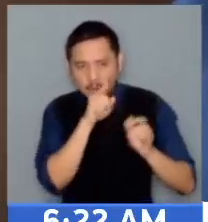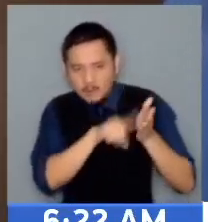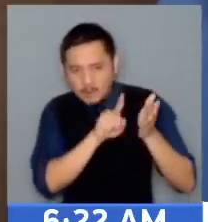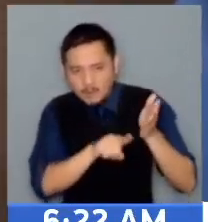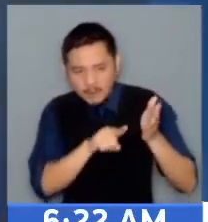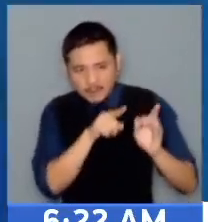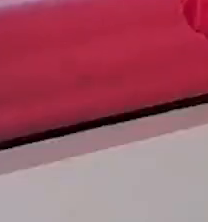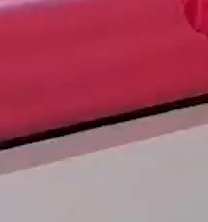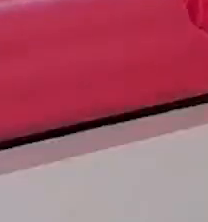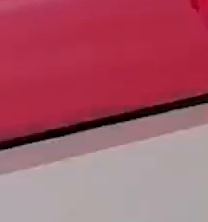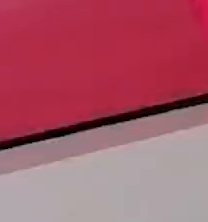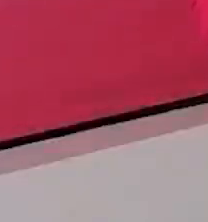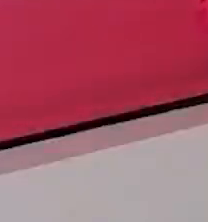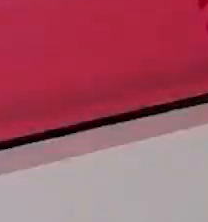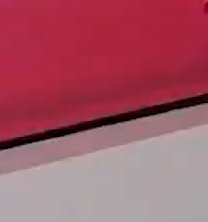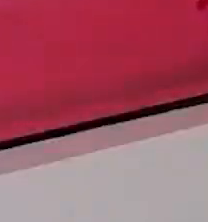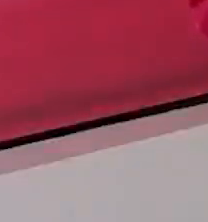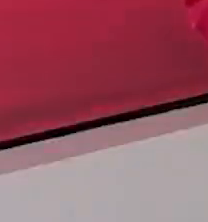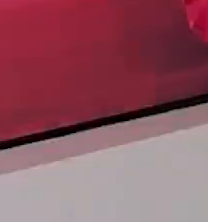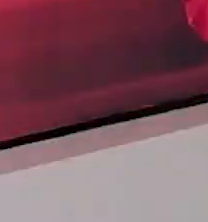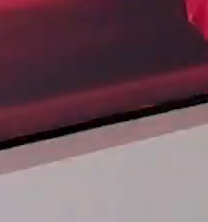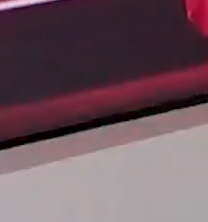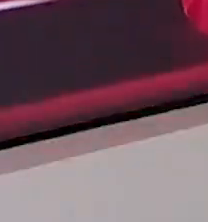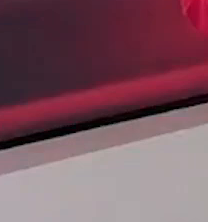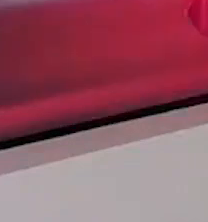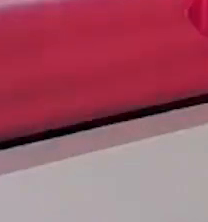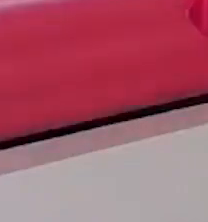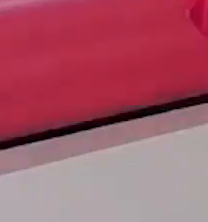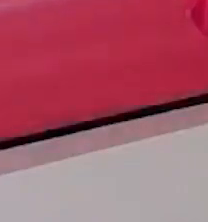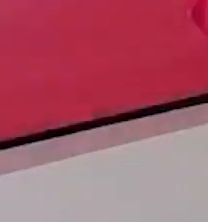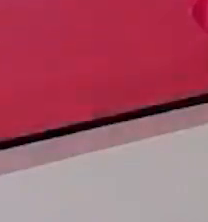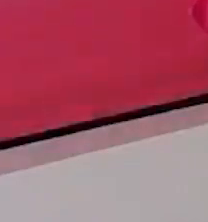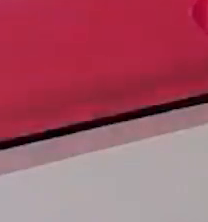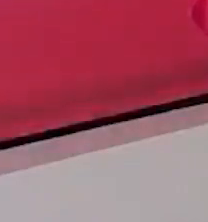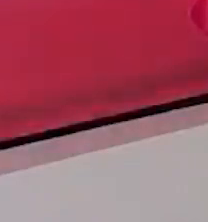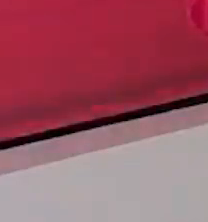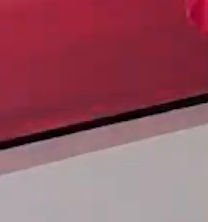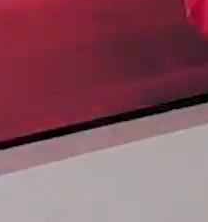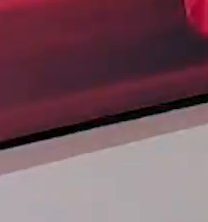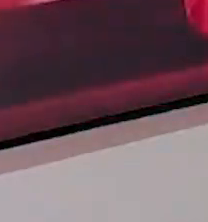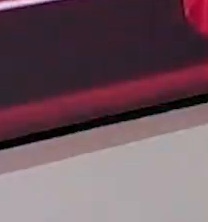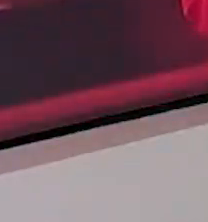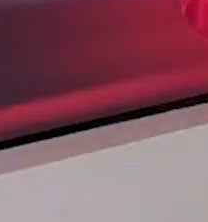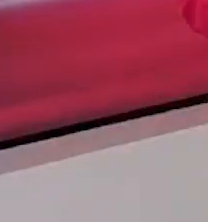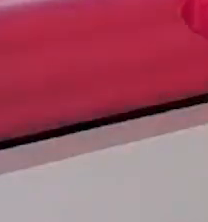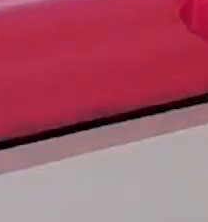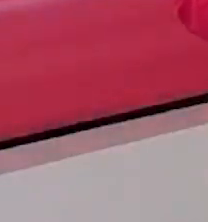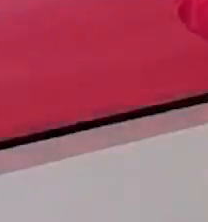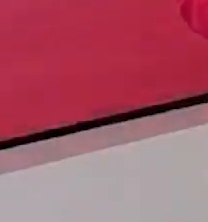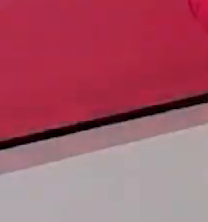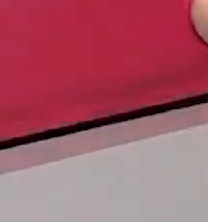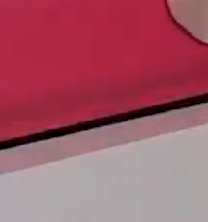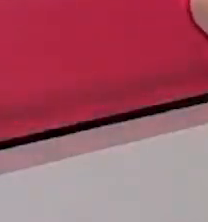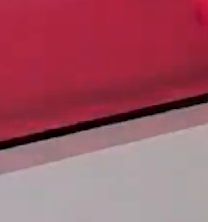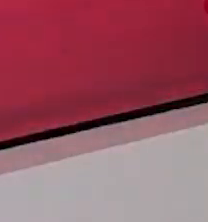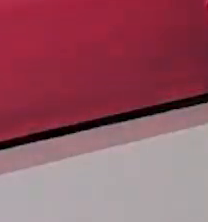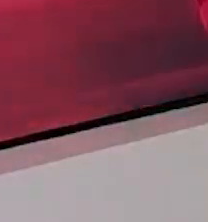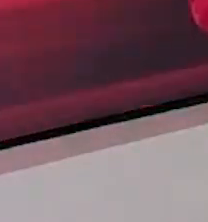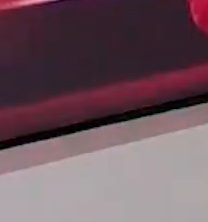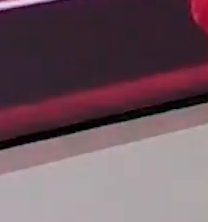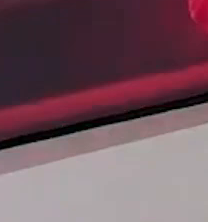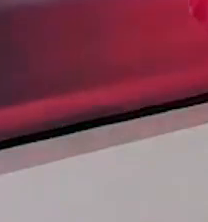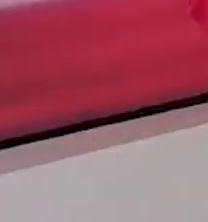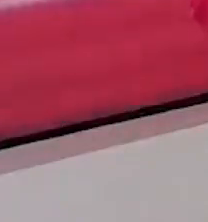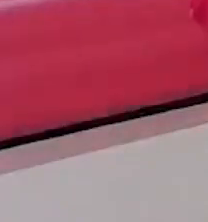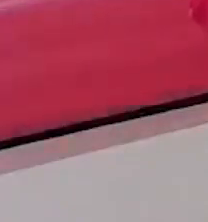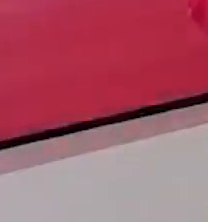panukala. Mga kapuso, para una ka sa mga balita, mag-subscribe sa GMA Integrated News sa YouTube. Sa mga kapuso abroad,